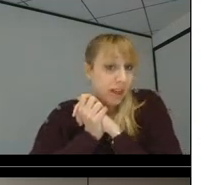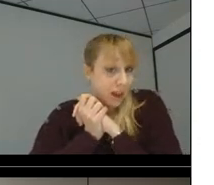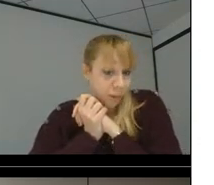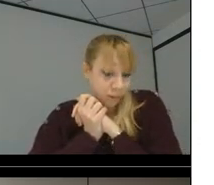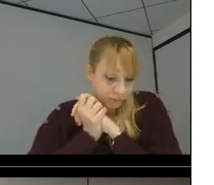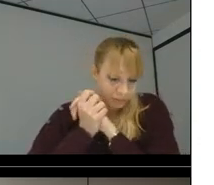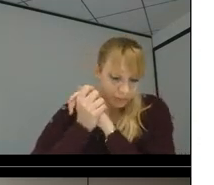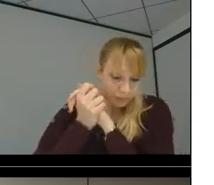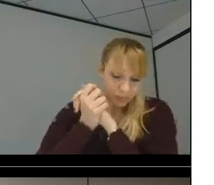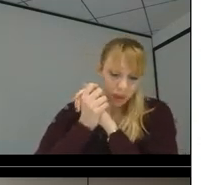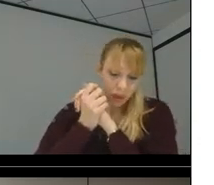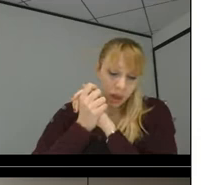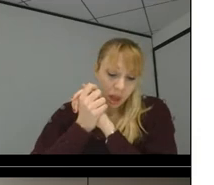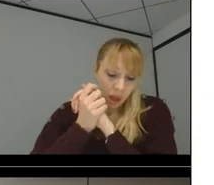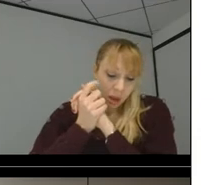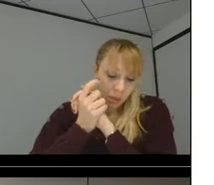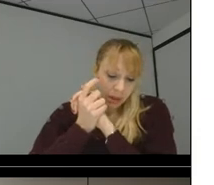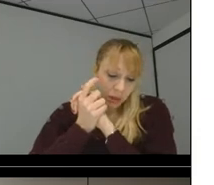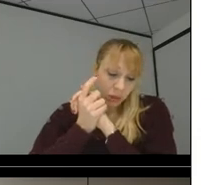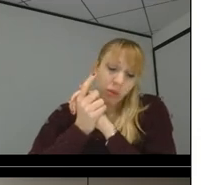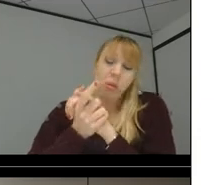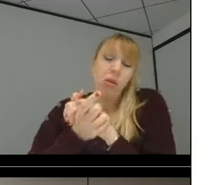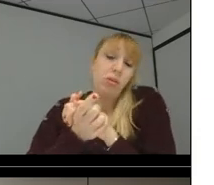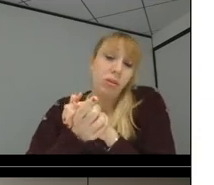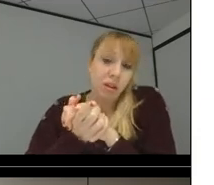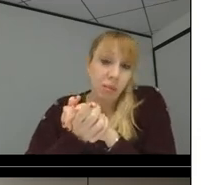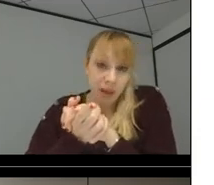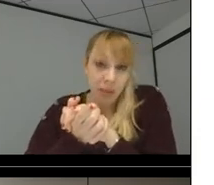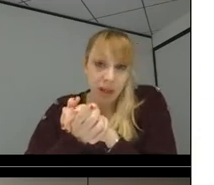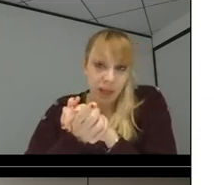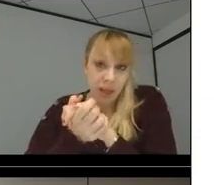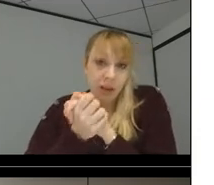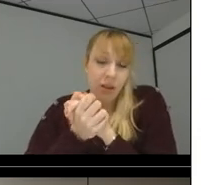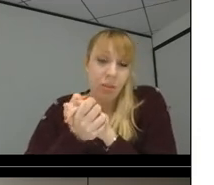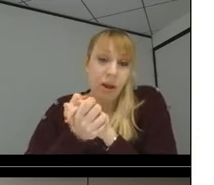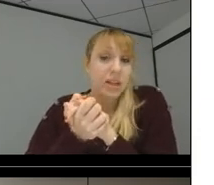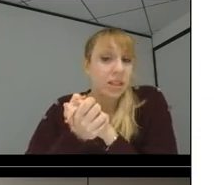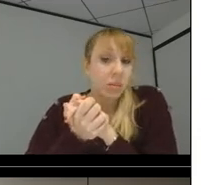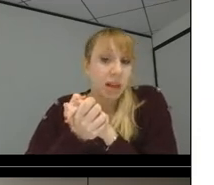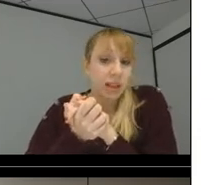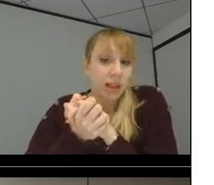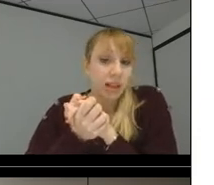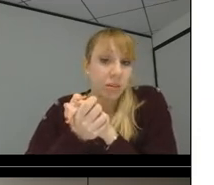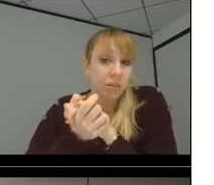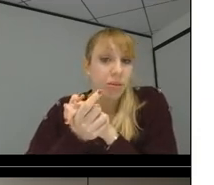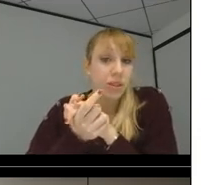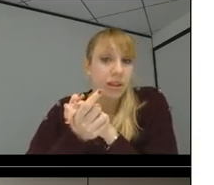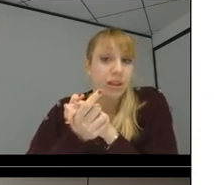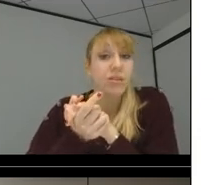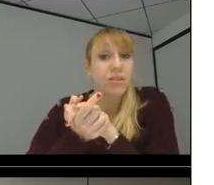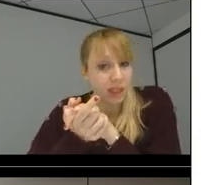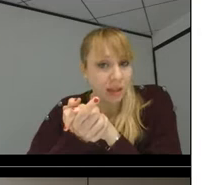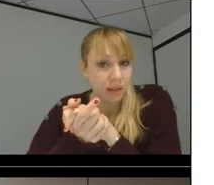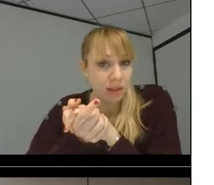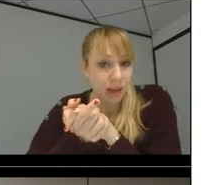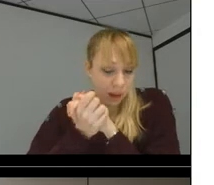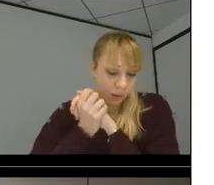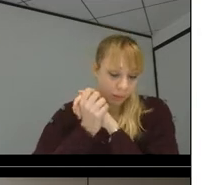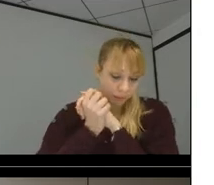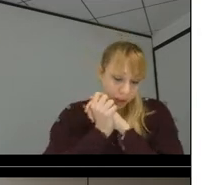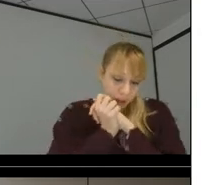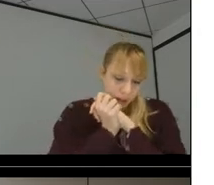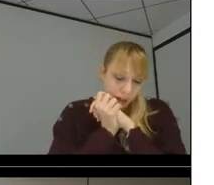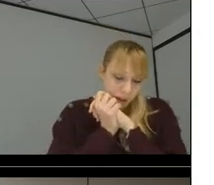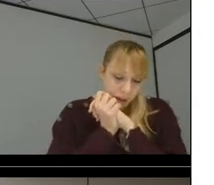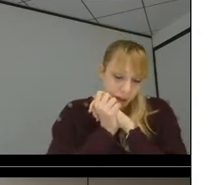propage également. Parce que non seulement vous n'êtes pas épargné par les cyberattaques, mais vous êtes visé très